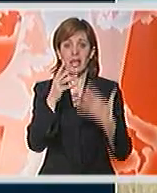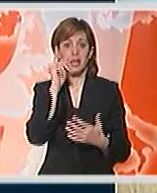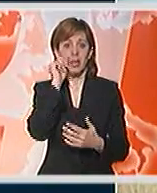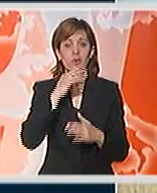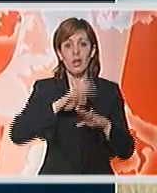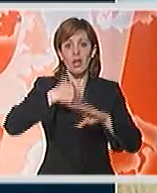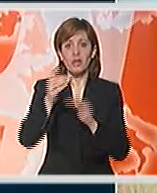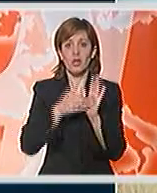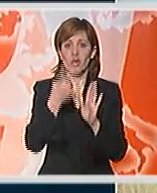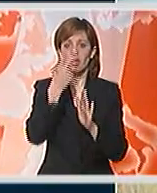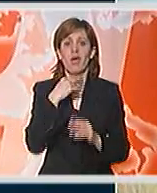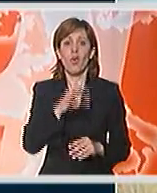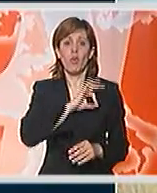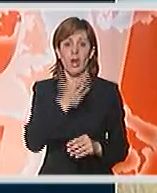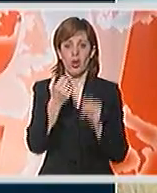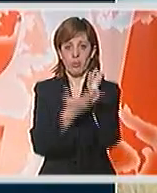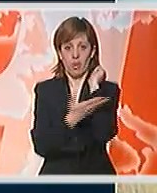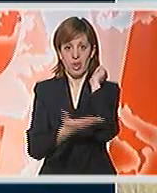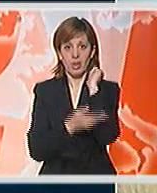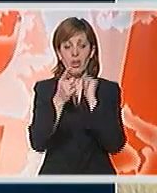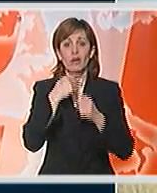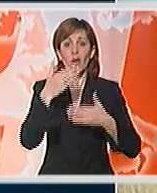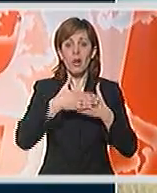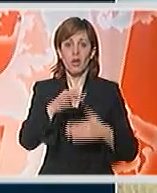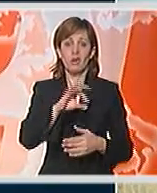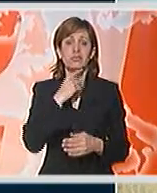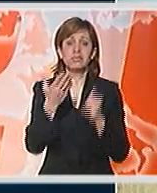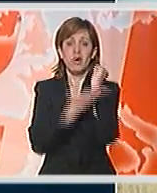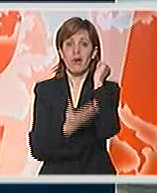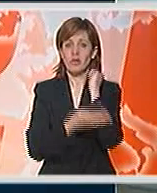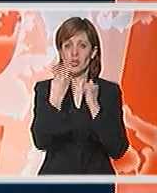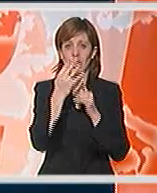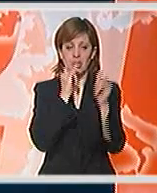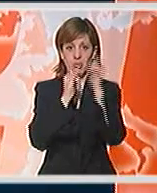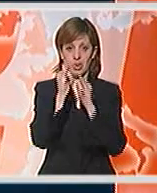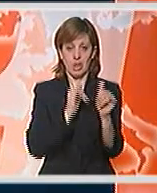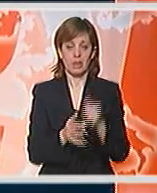a kasnije su još 2 preminule od povreda. Tom prilikom povređeno je 40 putnika.